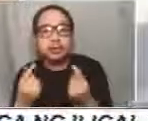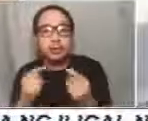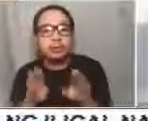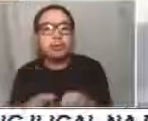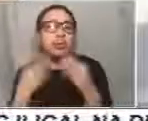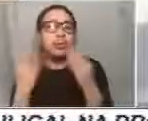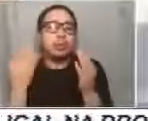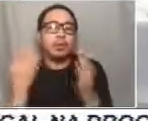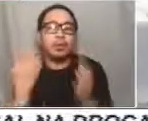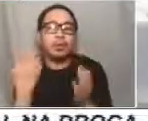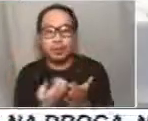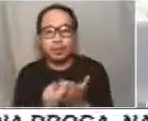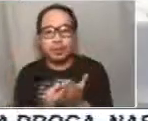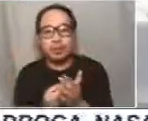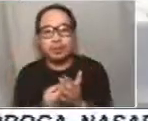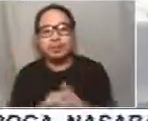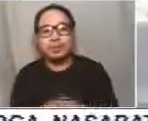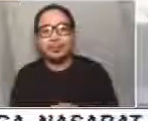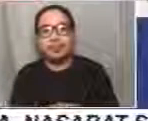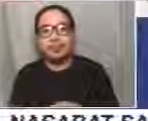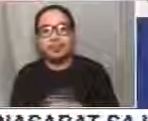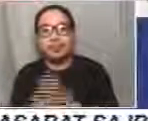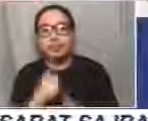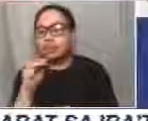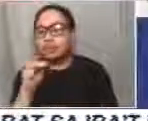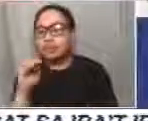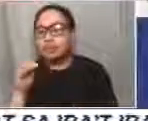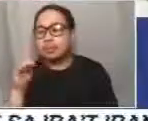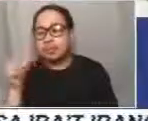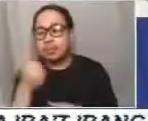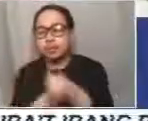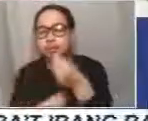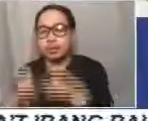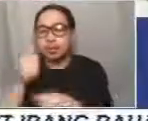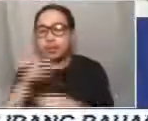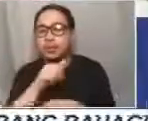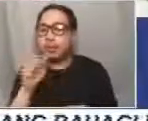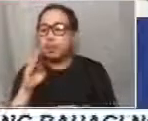iba't ibang panig ng bansa sa susunod na buwan. Mel Alasmoras para sa Bayan.